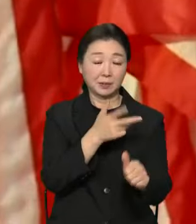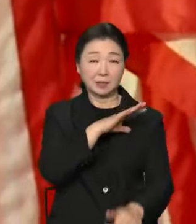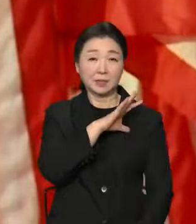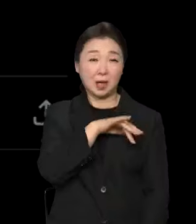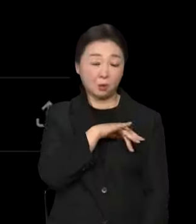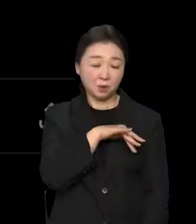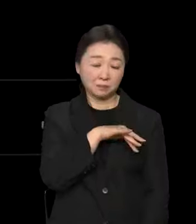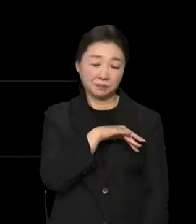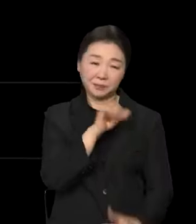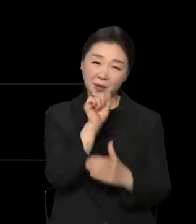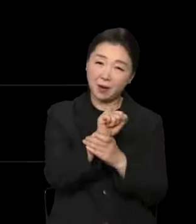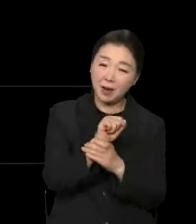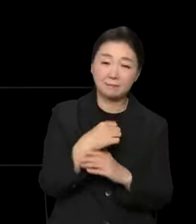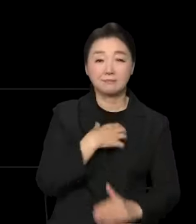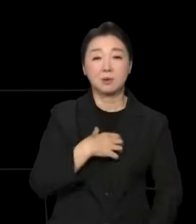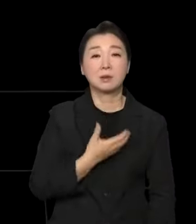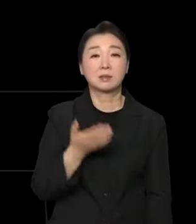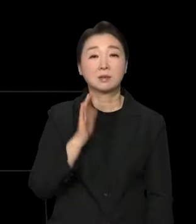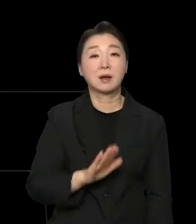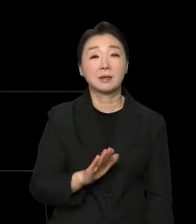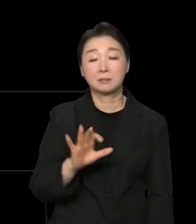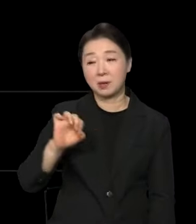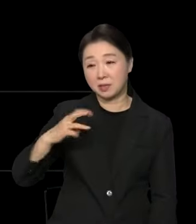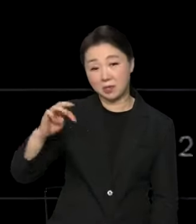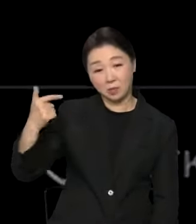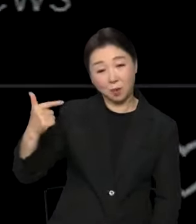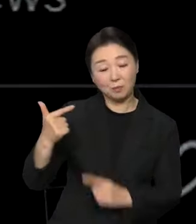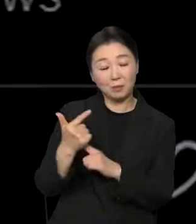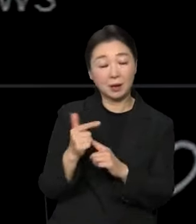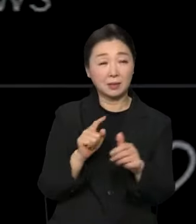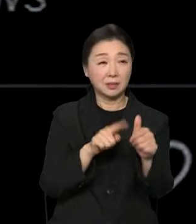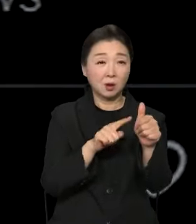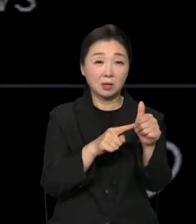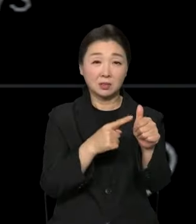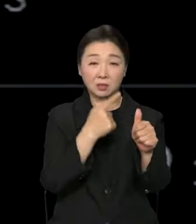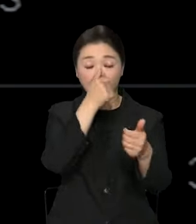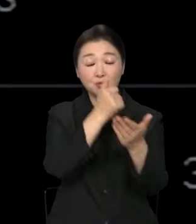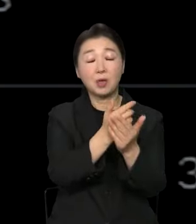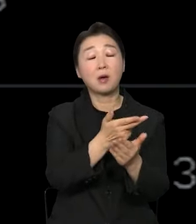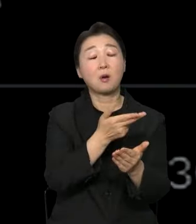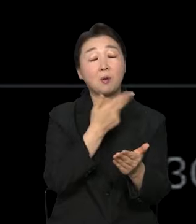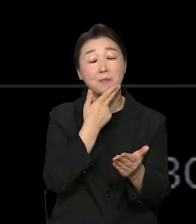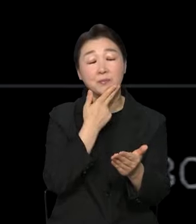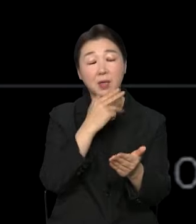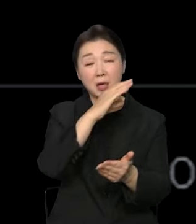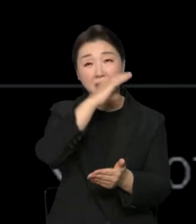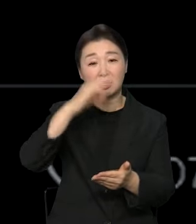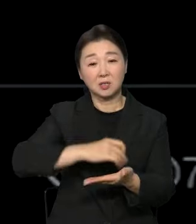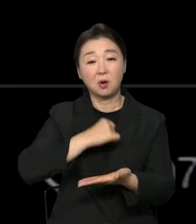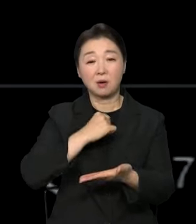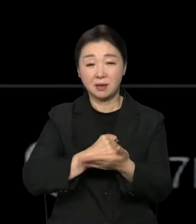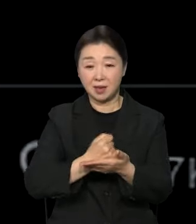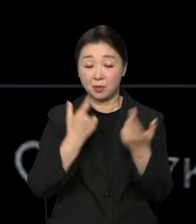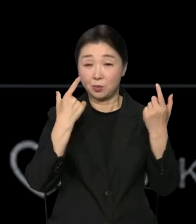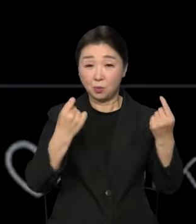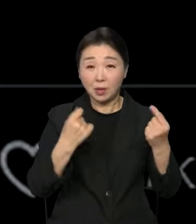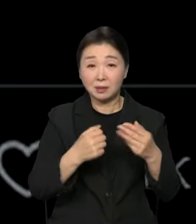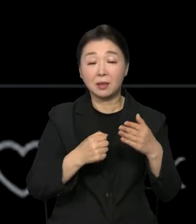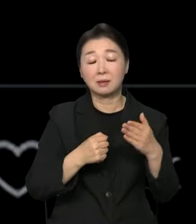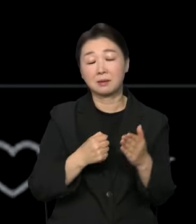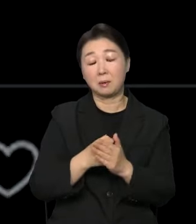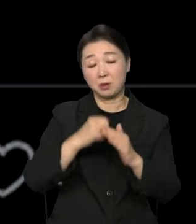입장이었지만 최측근으로 떠오른 일론 머스크가 게이츠는 무죄, 정의의 망치라며 적극 옹호하고 나서면서